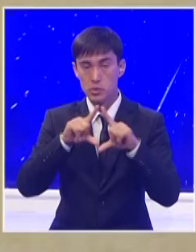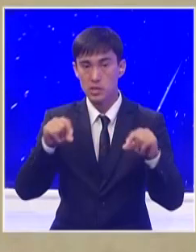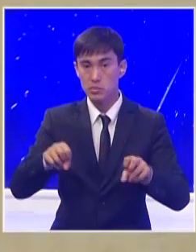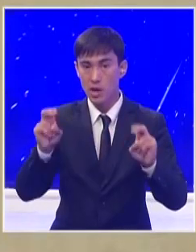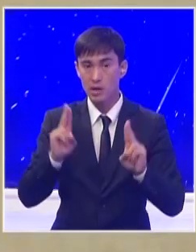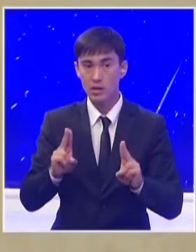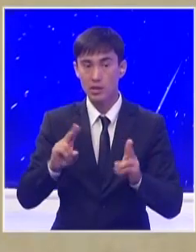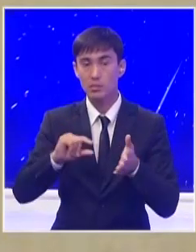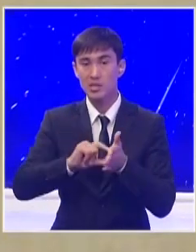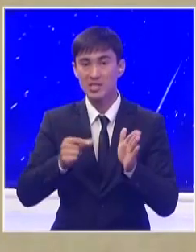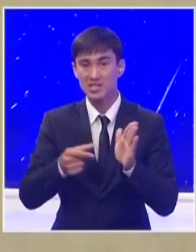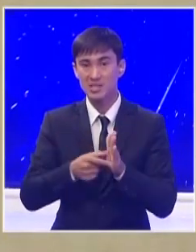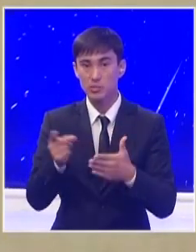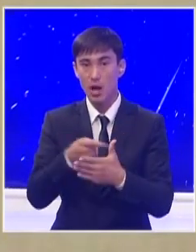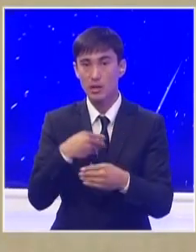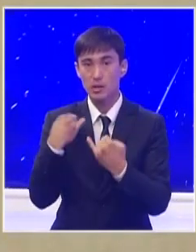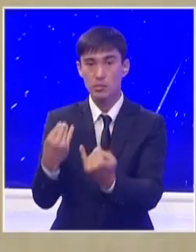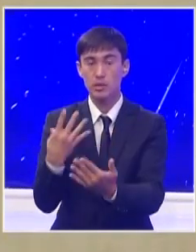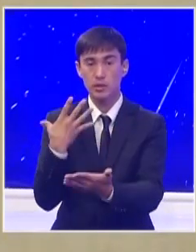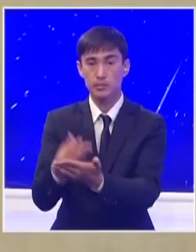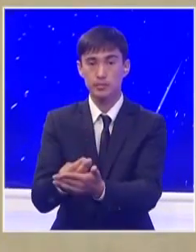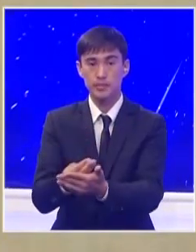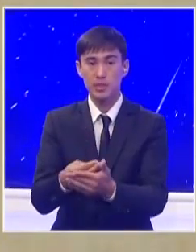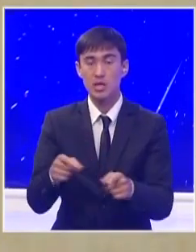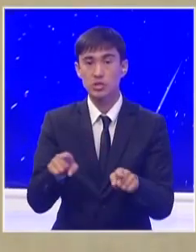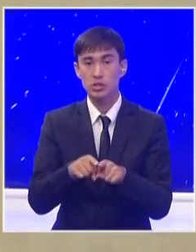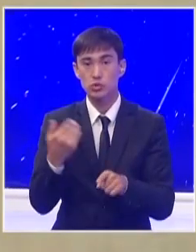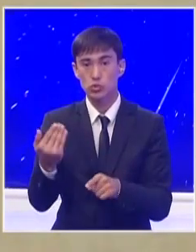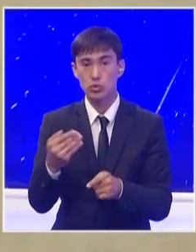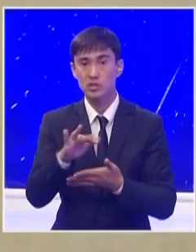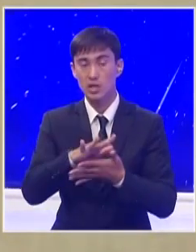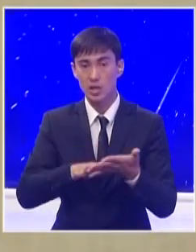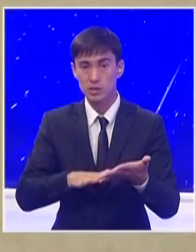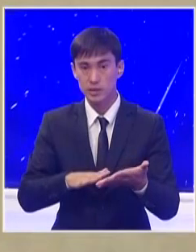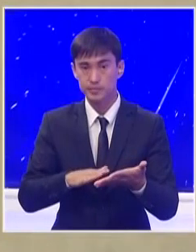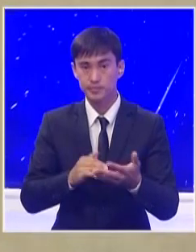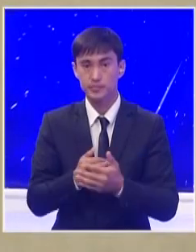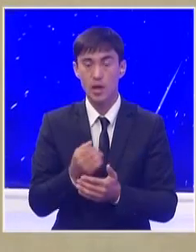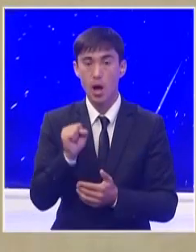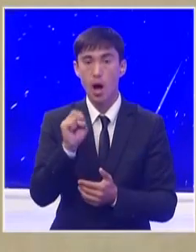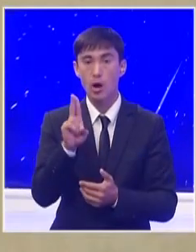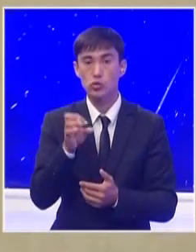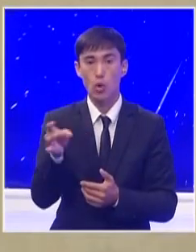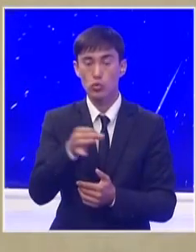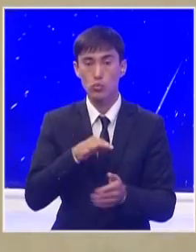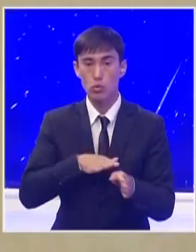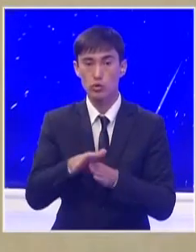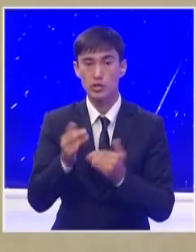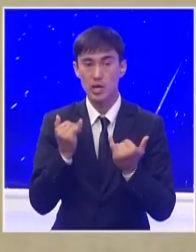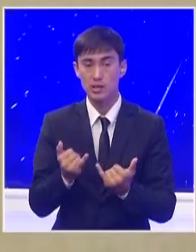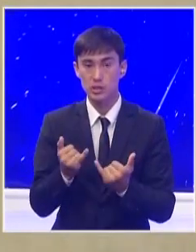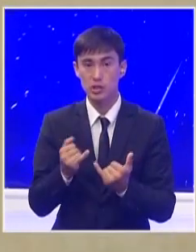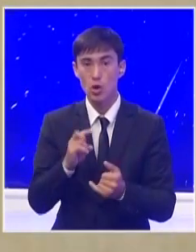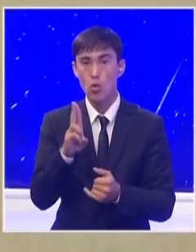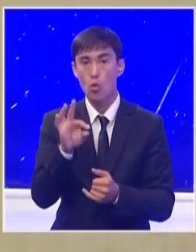бір сыныпты атына берді. Және соның игі жалғасы Ақсу ауданы бойынша әзірше